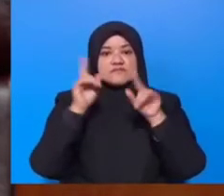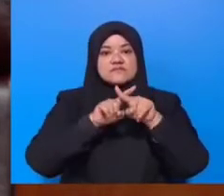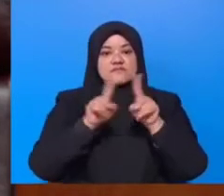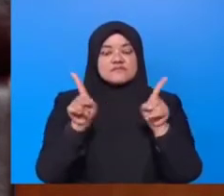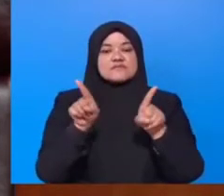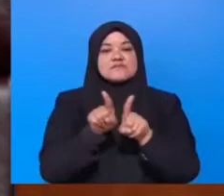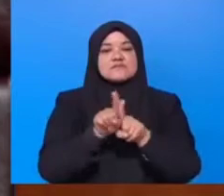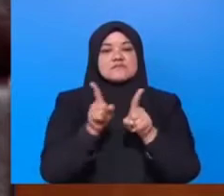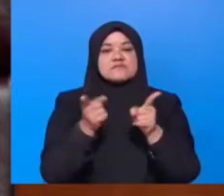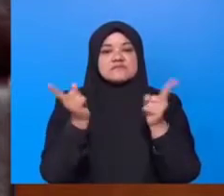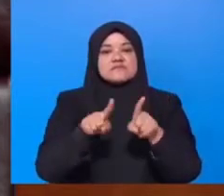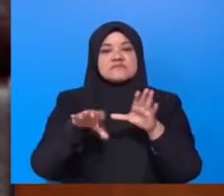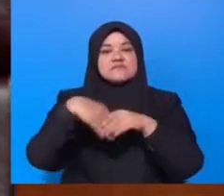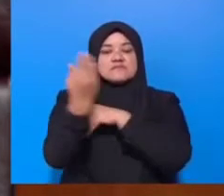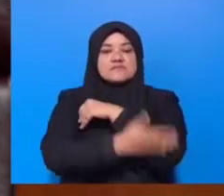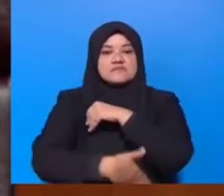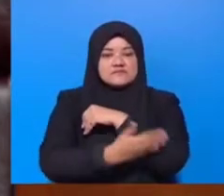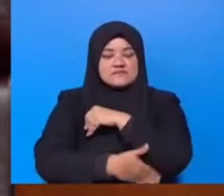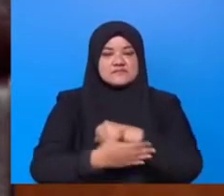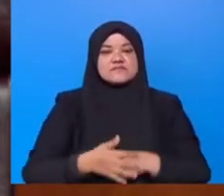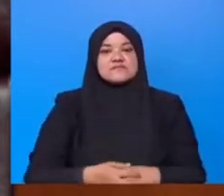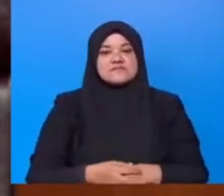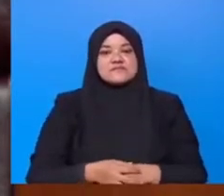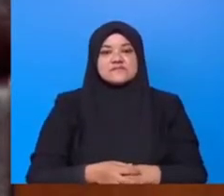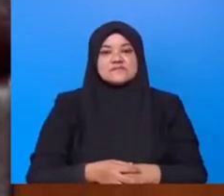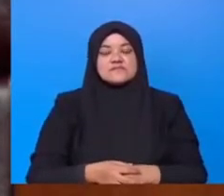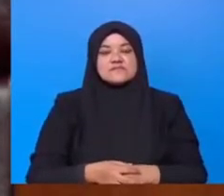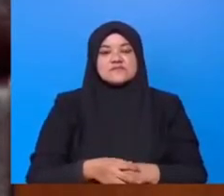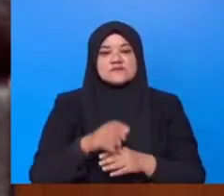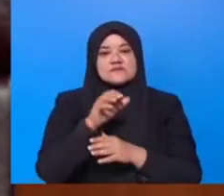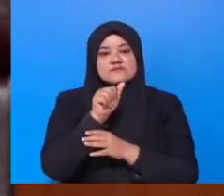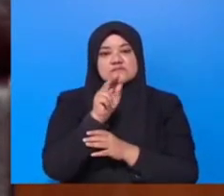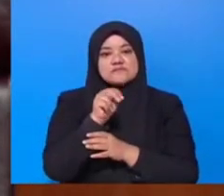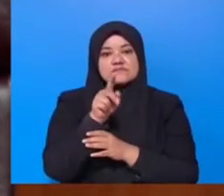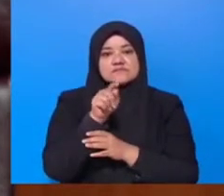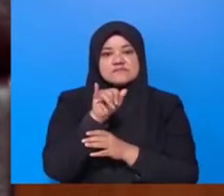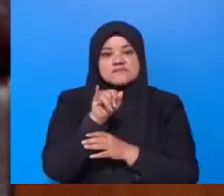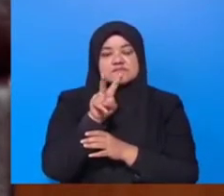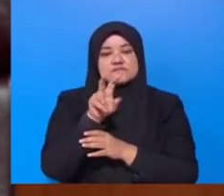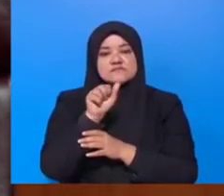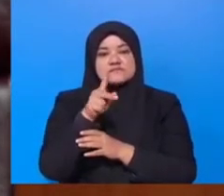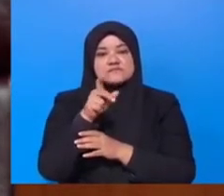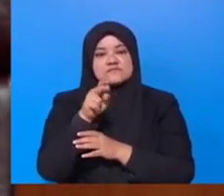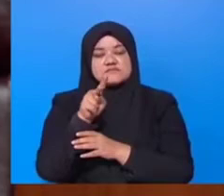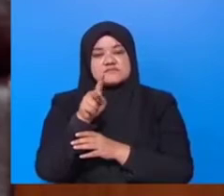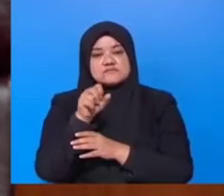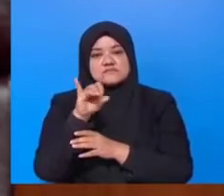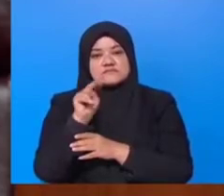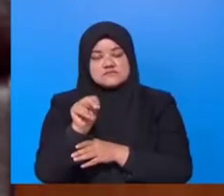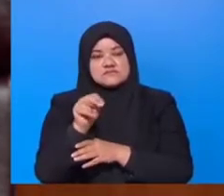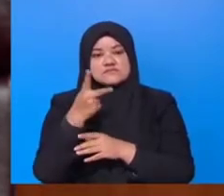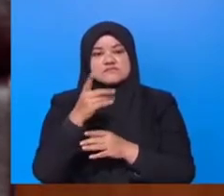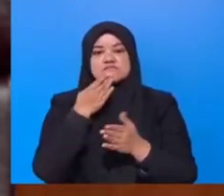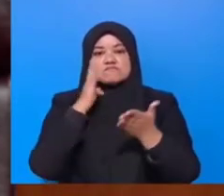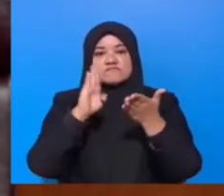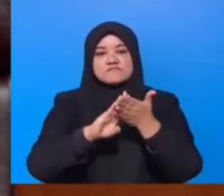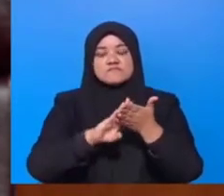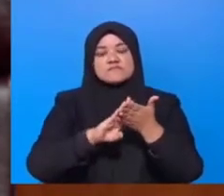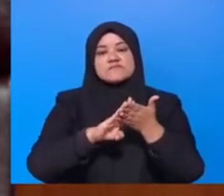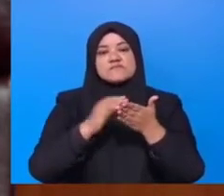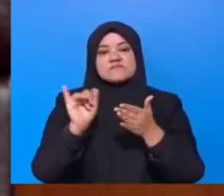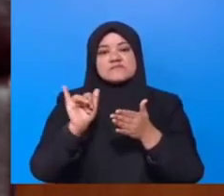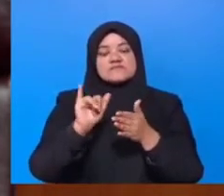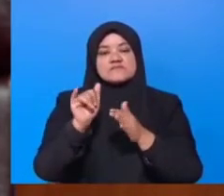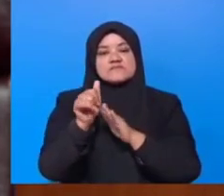malah turut laku di negara lain gerakan antivaksin yang buruk-buruk konveksi Indonesia didalangi oleh